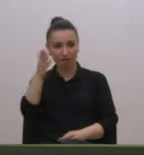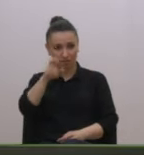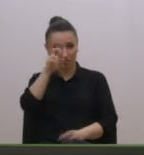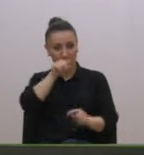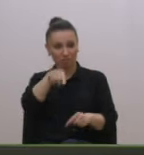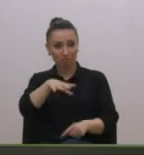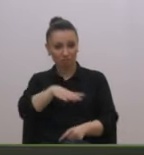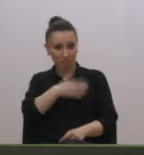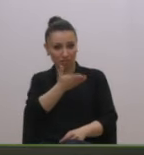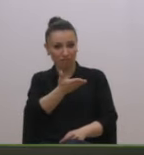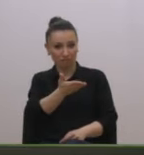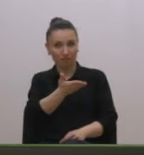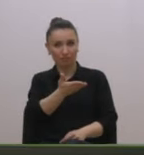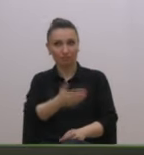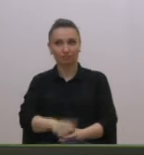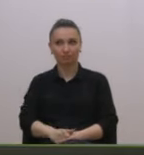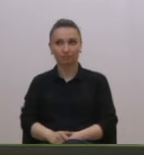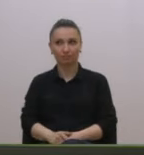ხელისუფლებაში, აი თქვენ